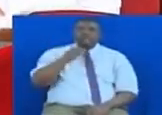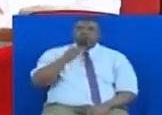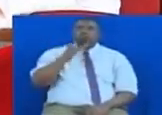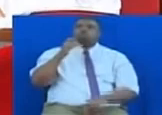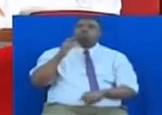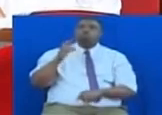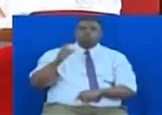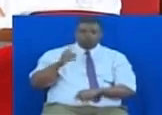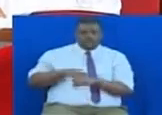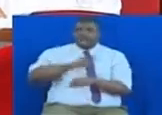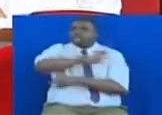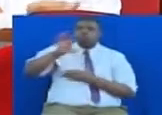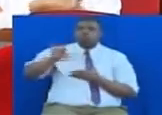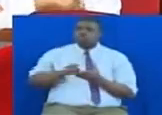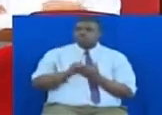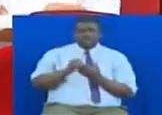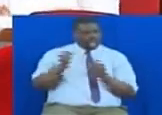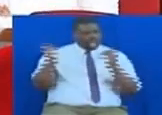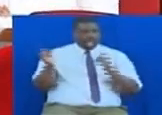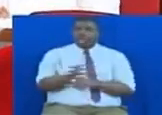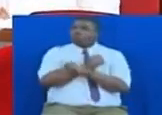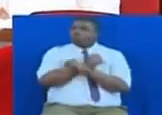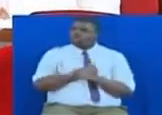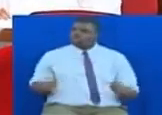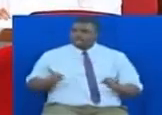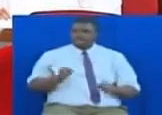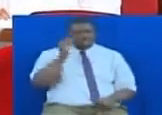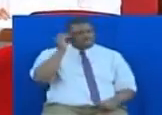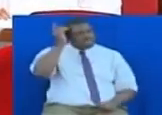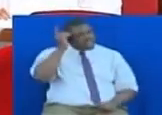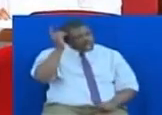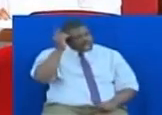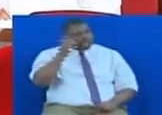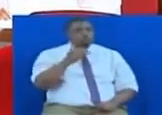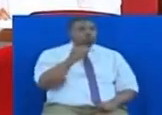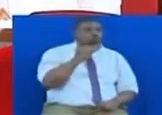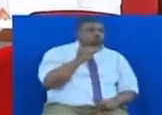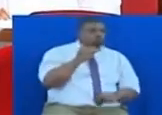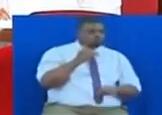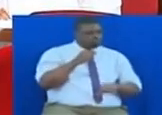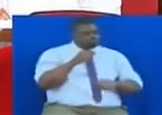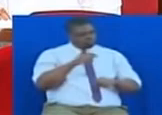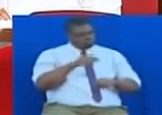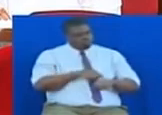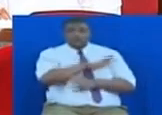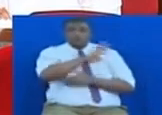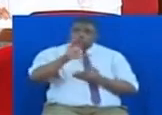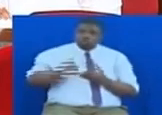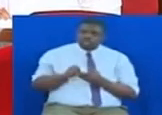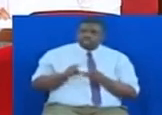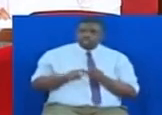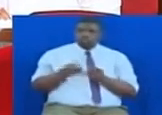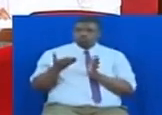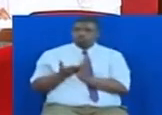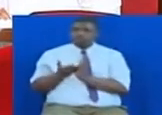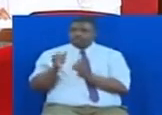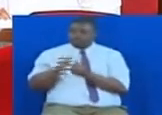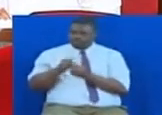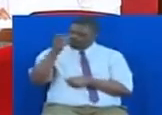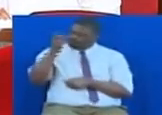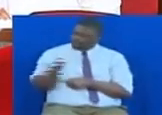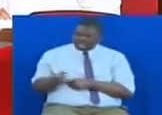Haiwezekani. Dhana ya uongo kila wakati, dhana ya kuombeana mabaya kila wakati ni dhana ya hovyo